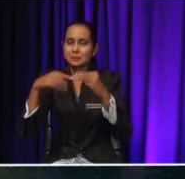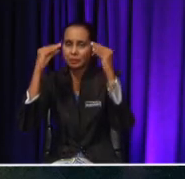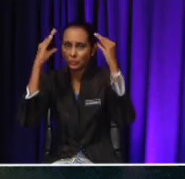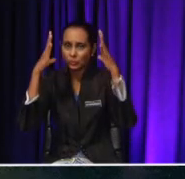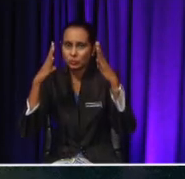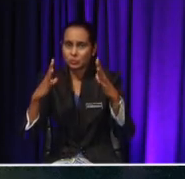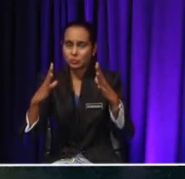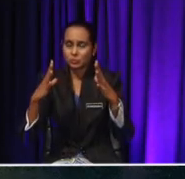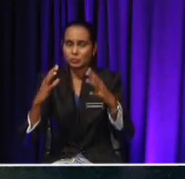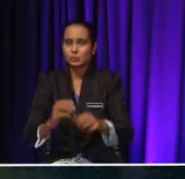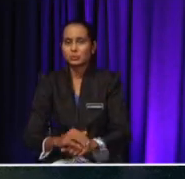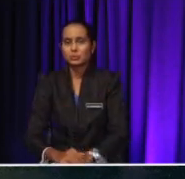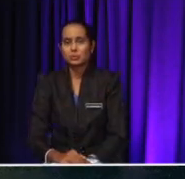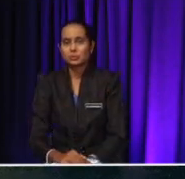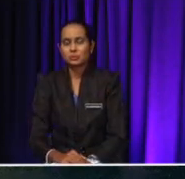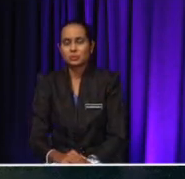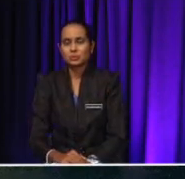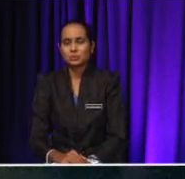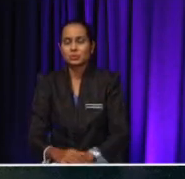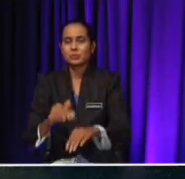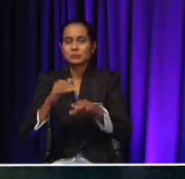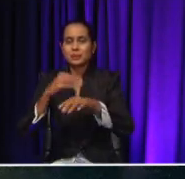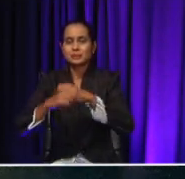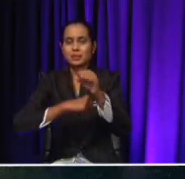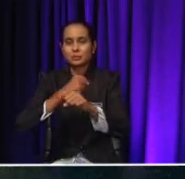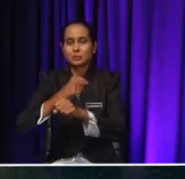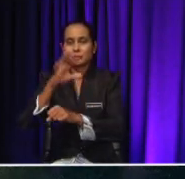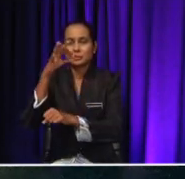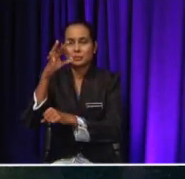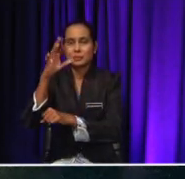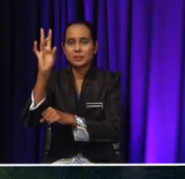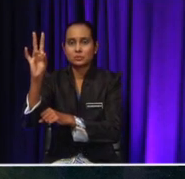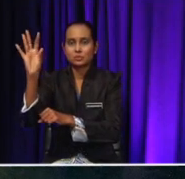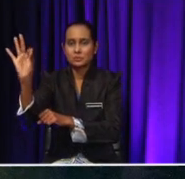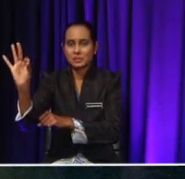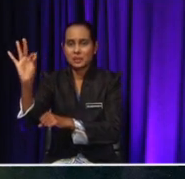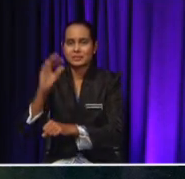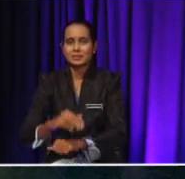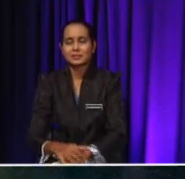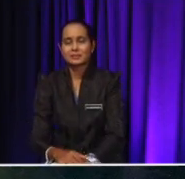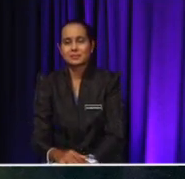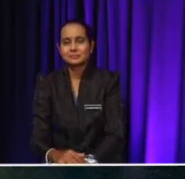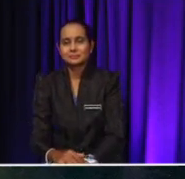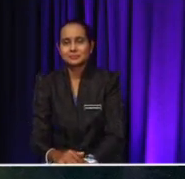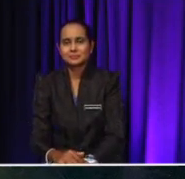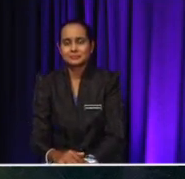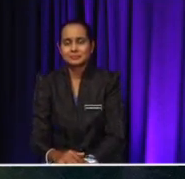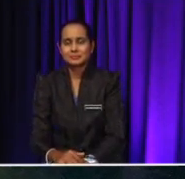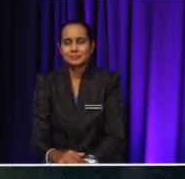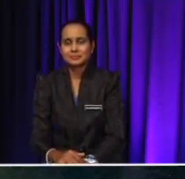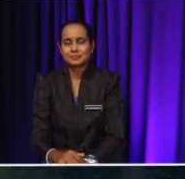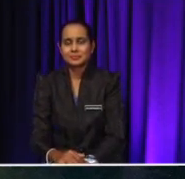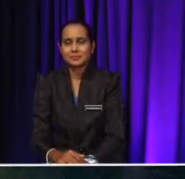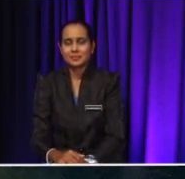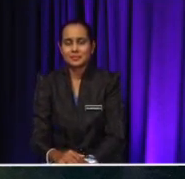Usman Awang yang telah diterbitkan pada Tahun 1979 jadi gitu saja boleh